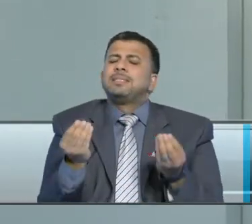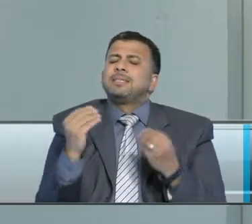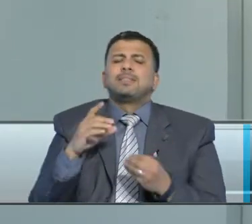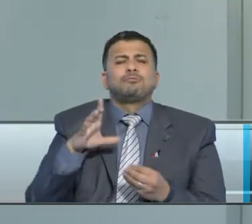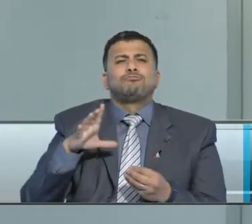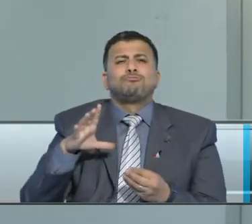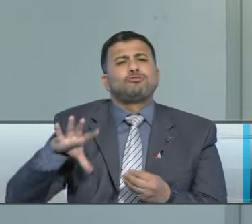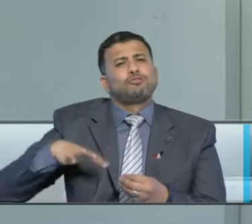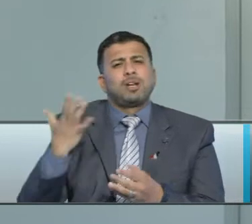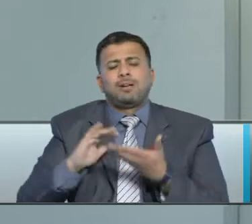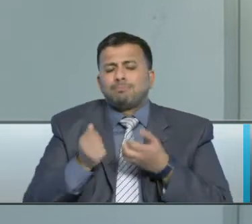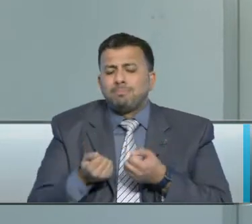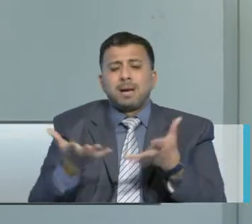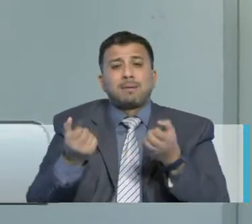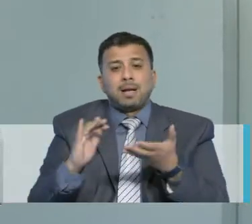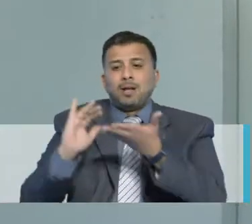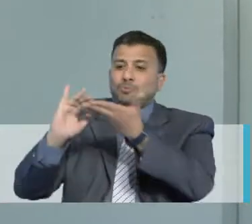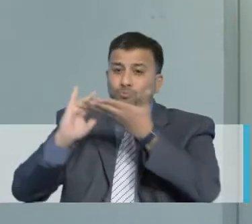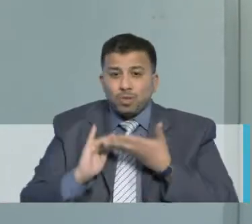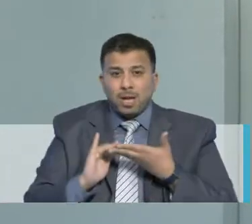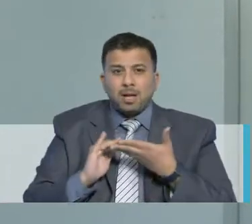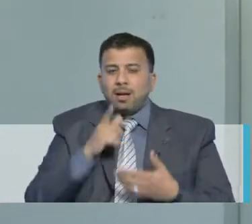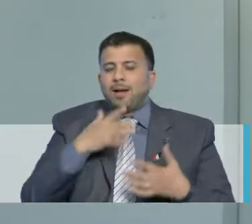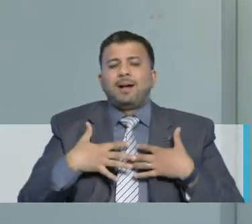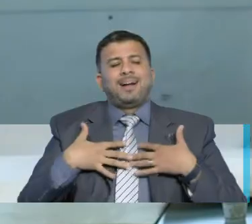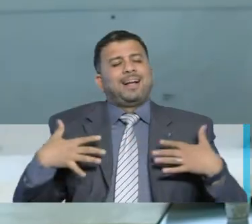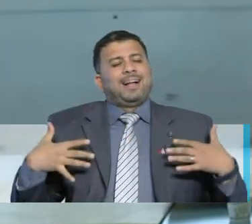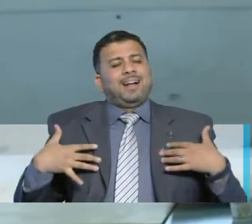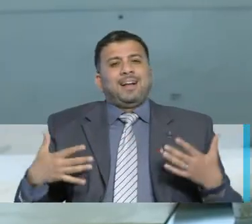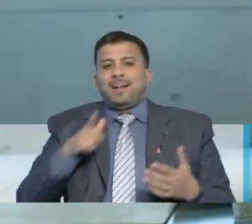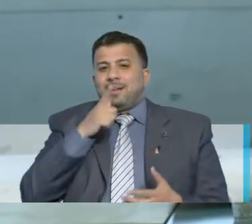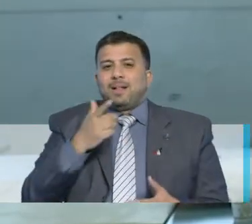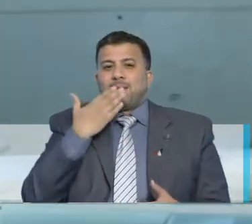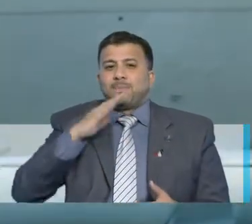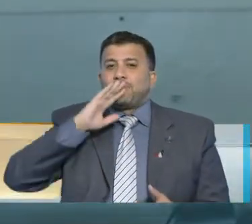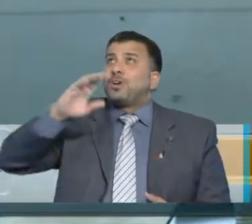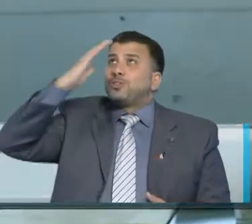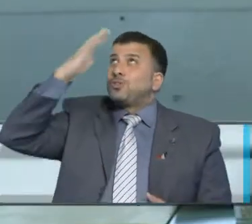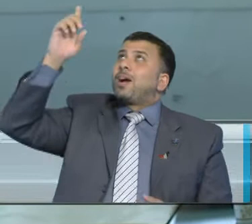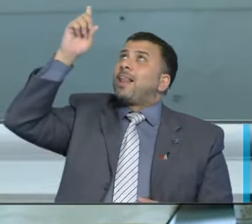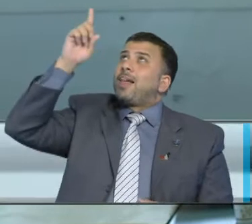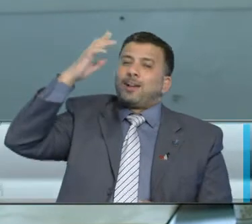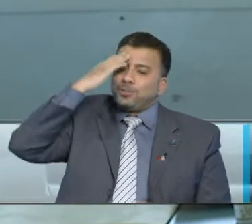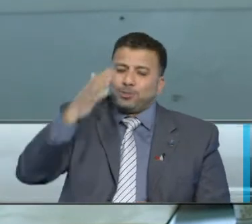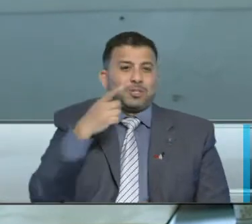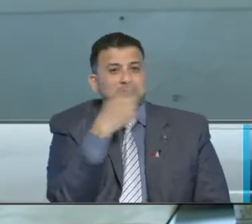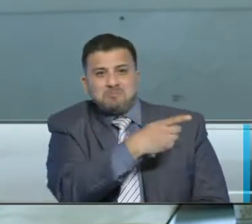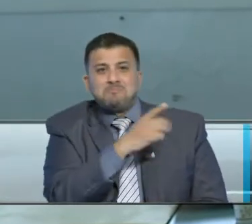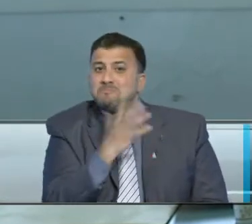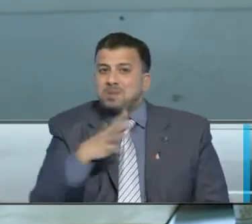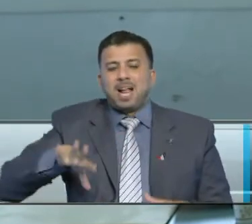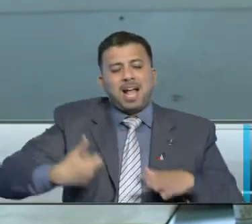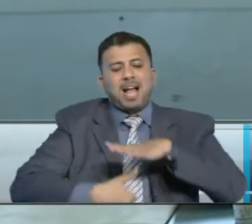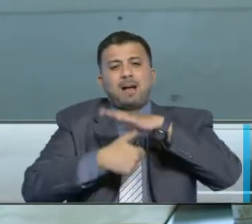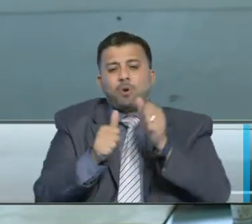والحمد لله هالمكرمة الحمد لله سعدتنا وأثرجت صدورنا الحمد لله. ما حيقدر يشكر إلا الله، هو الشكر له، لأن إحنا